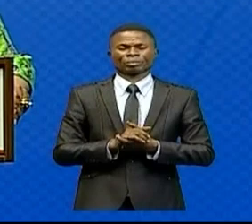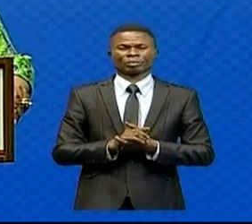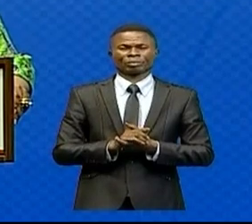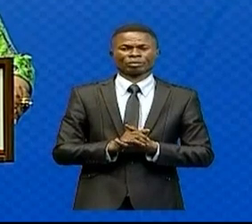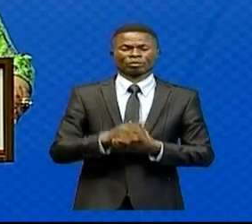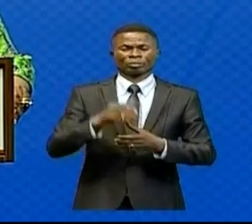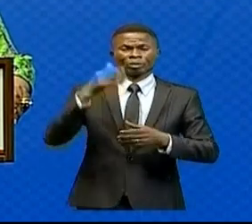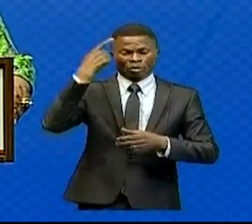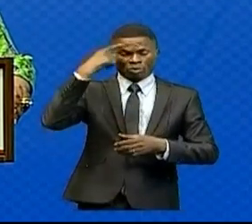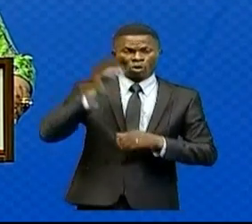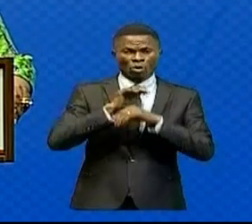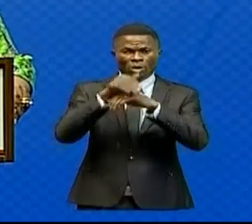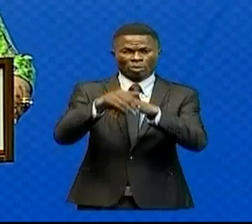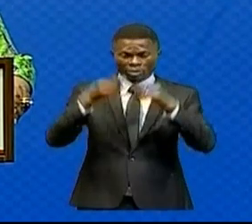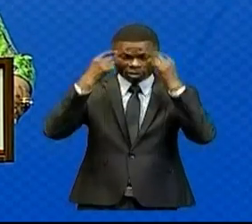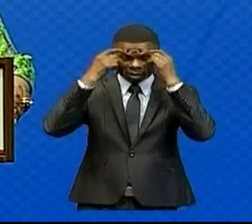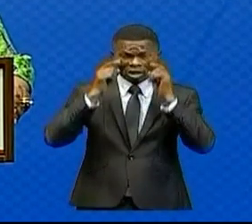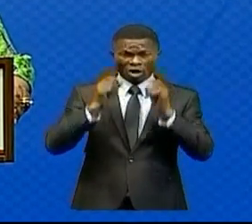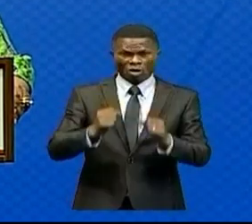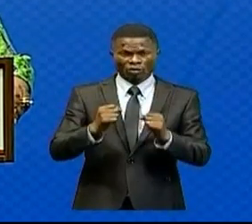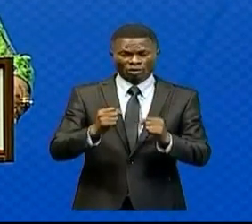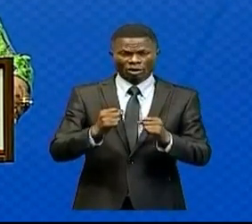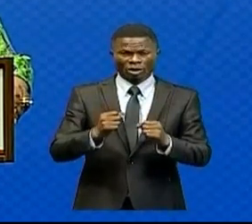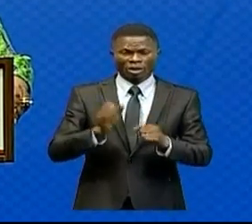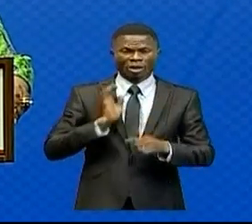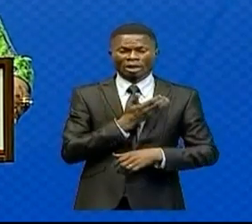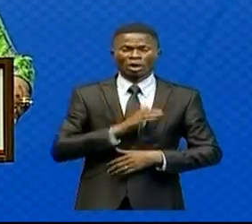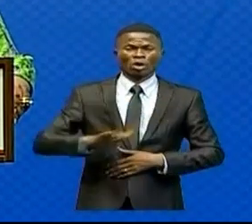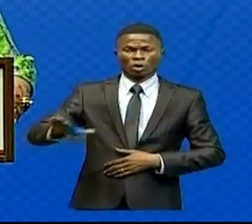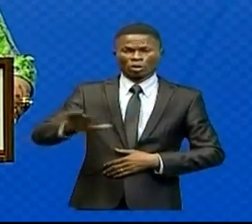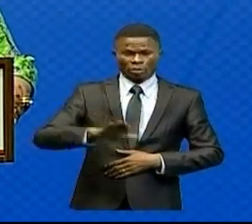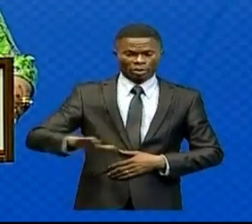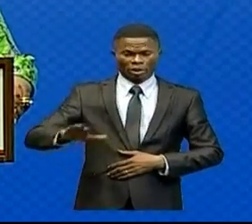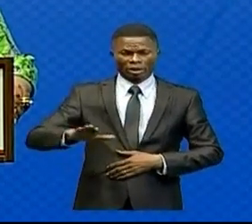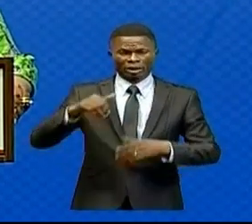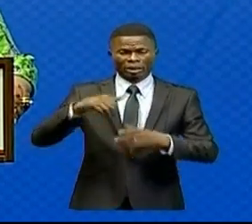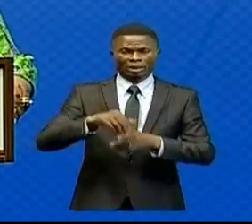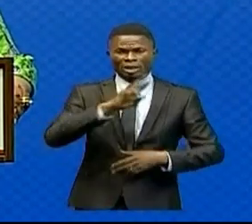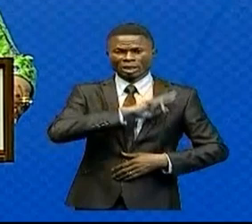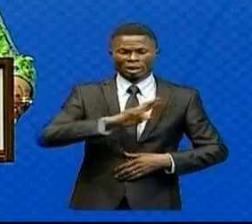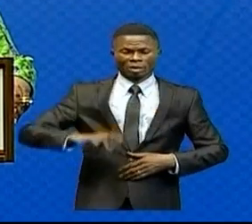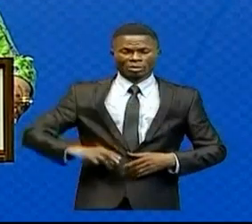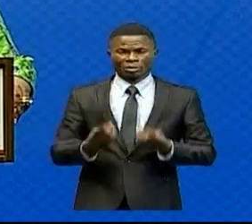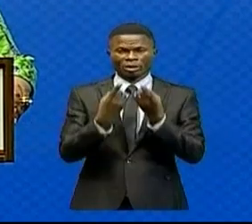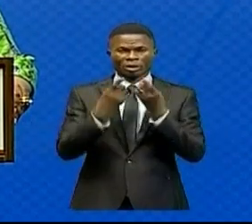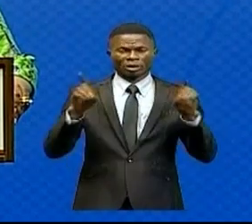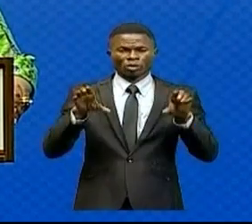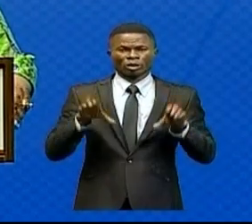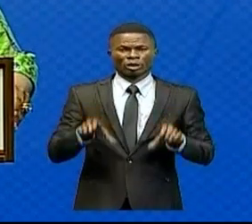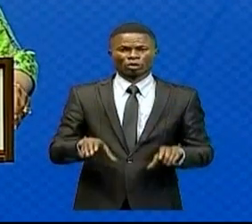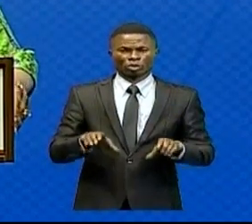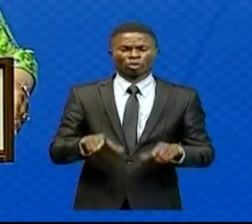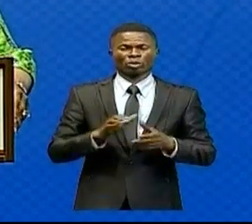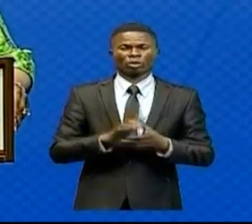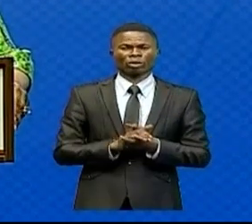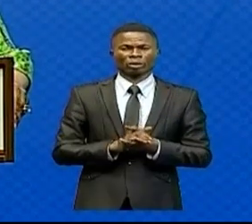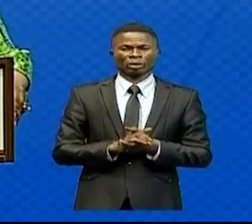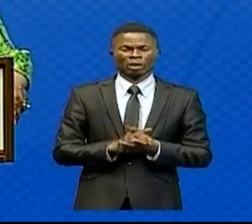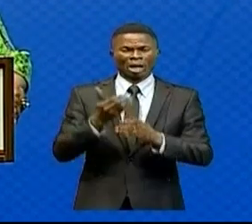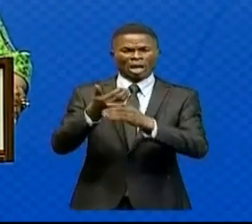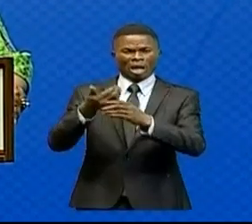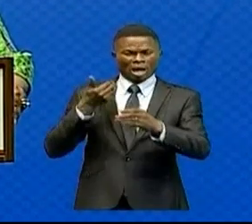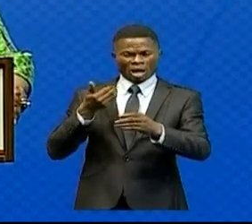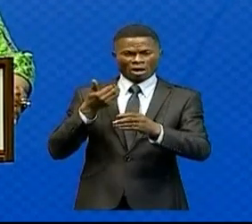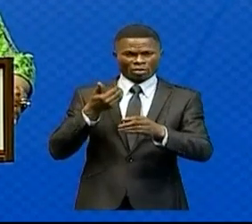De la contribution déterminée au niveau national de la République démocratique du Congo. À la veille de l